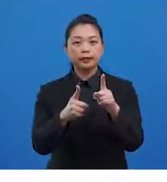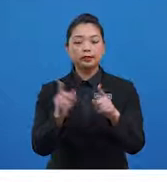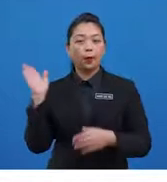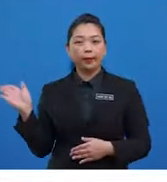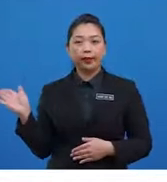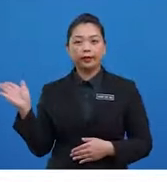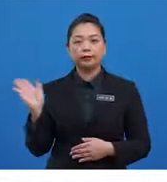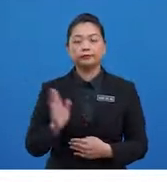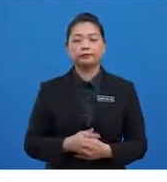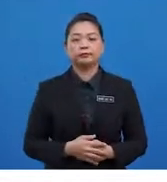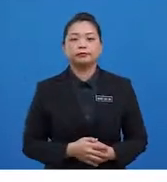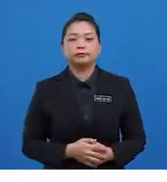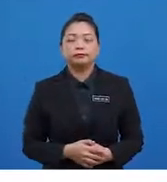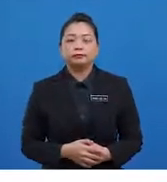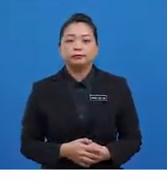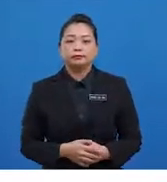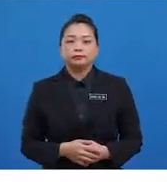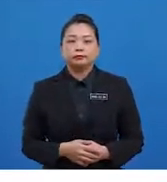Jawapannya ialah cokma.